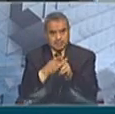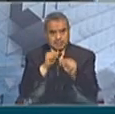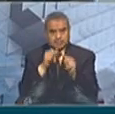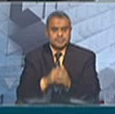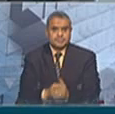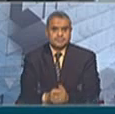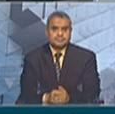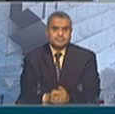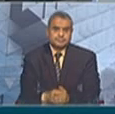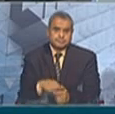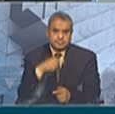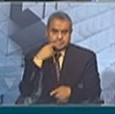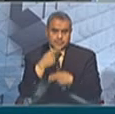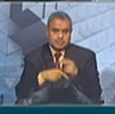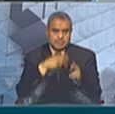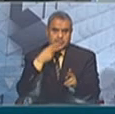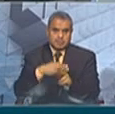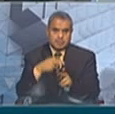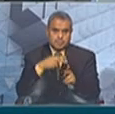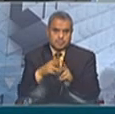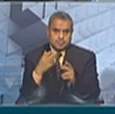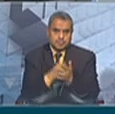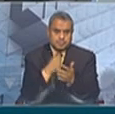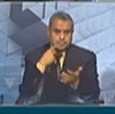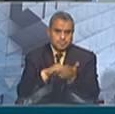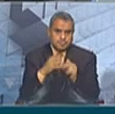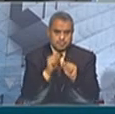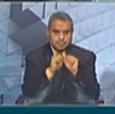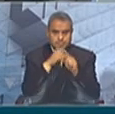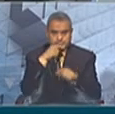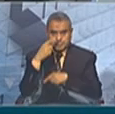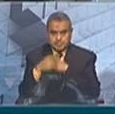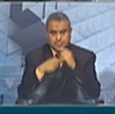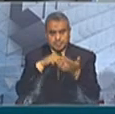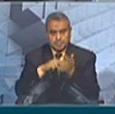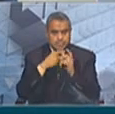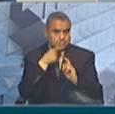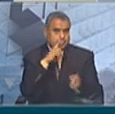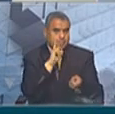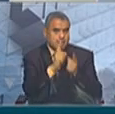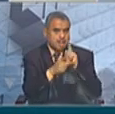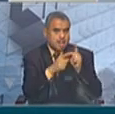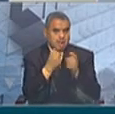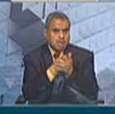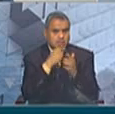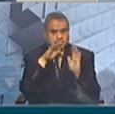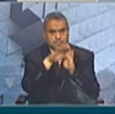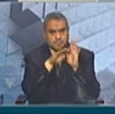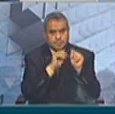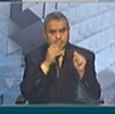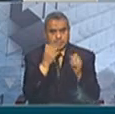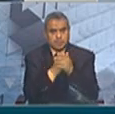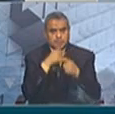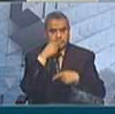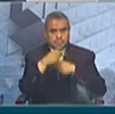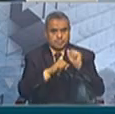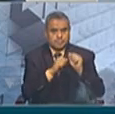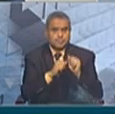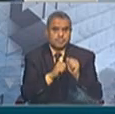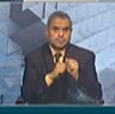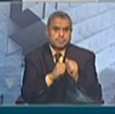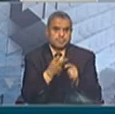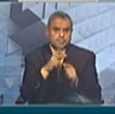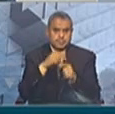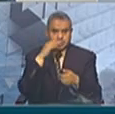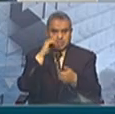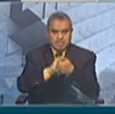يعني مماطلة اتفاق على رئيس المكلف قبل الاستشارات وهذا مخالف للدستور ومن ثم